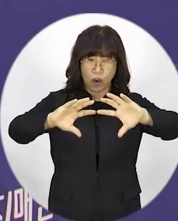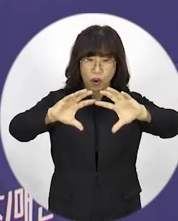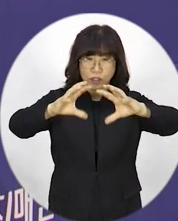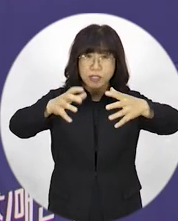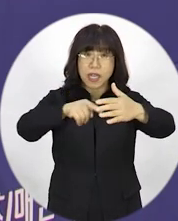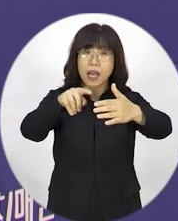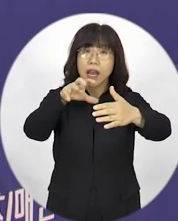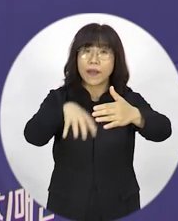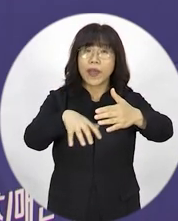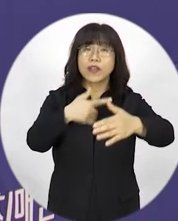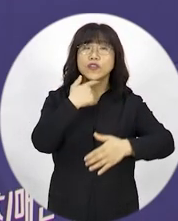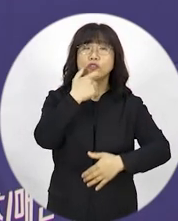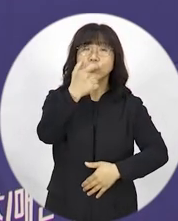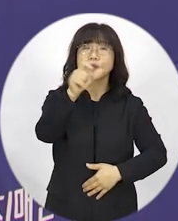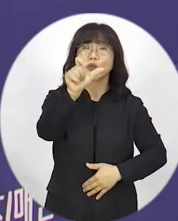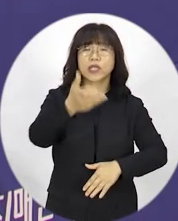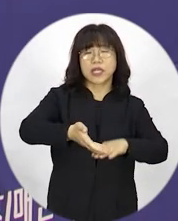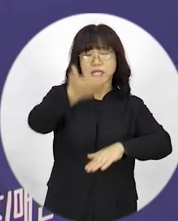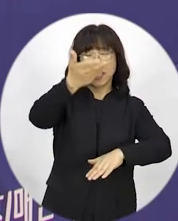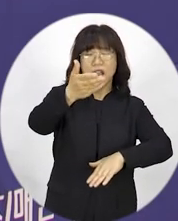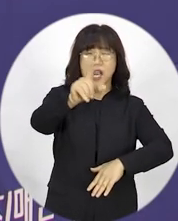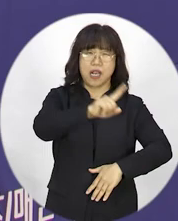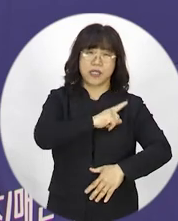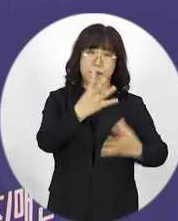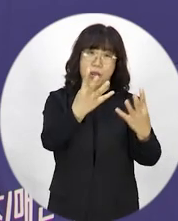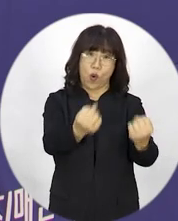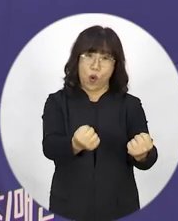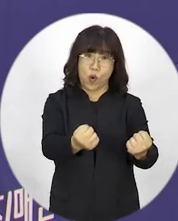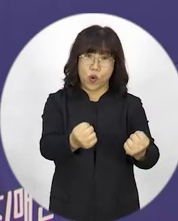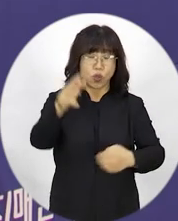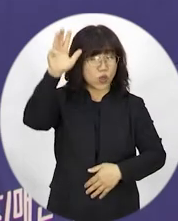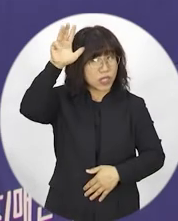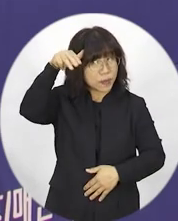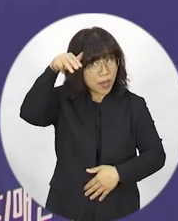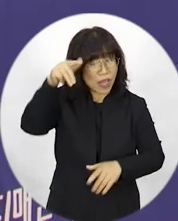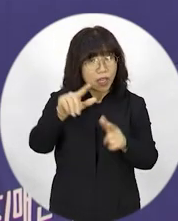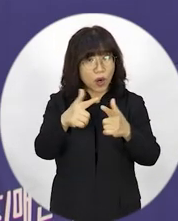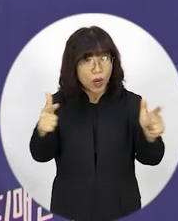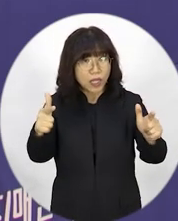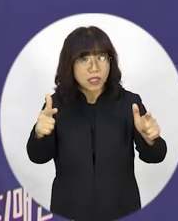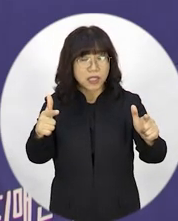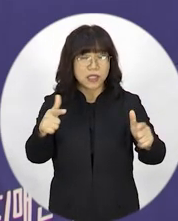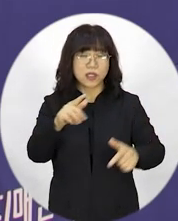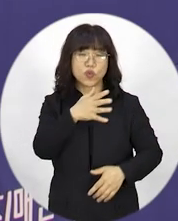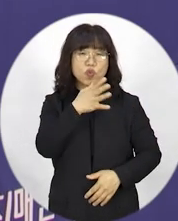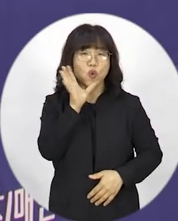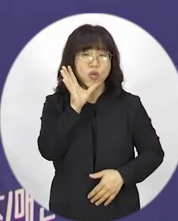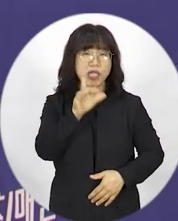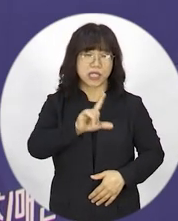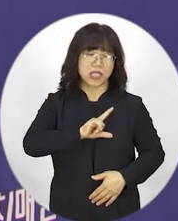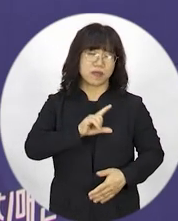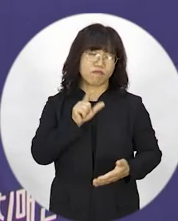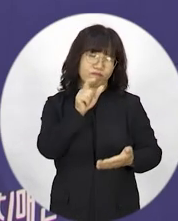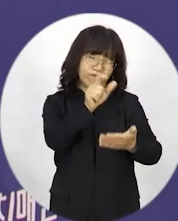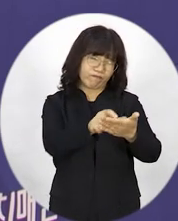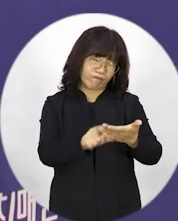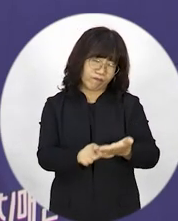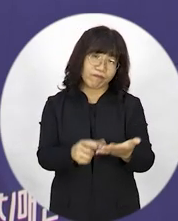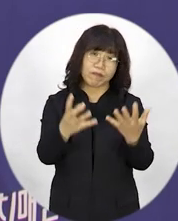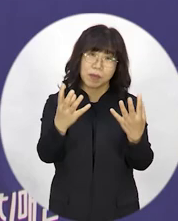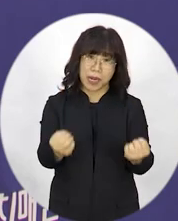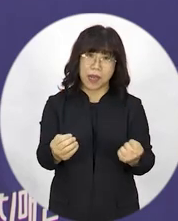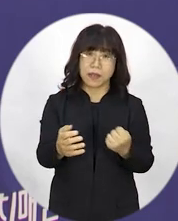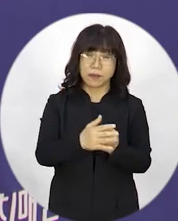대비 65세 이상 인구 비율이 가장 높고요. 치매와 경도 인지 장애로 등록된 어르신도 가장 많은